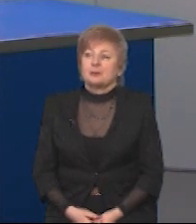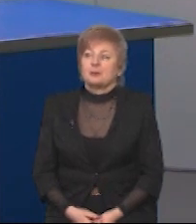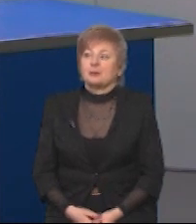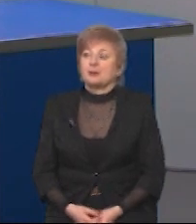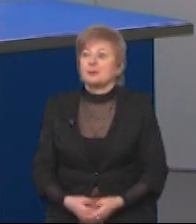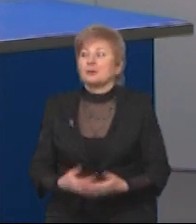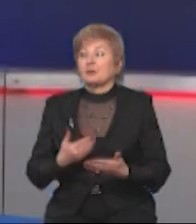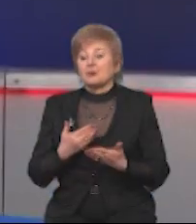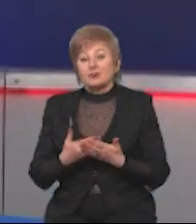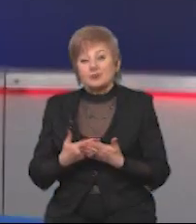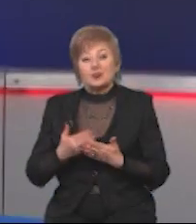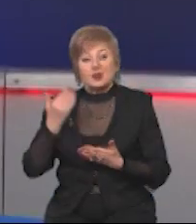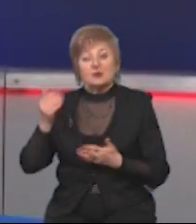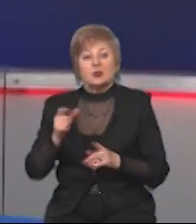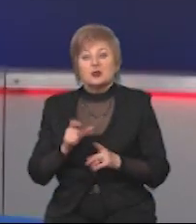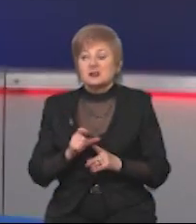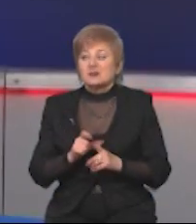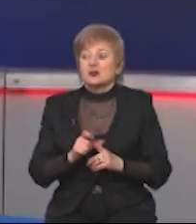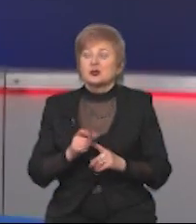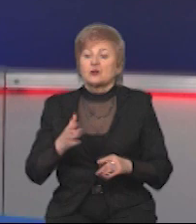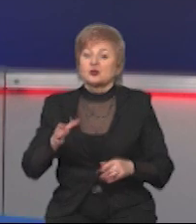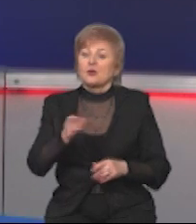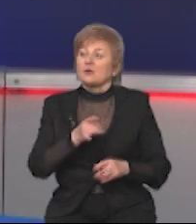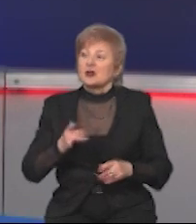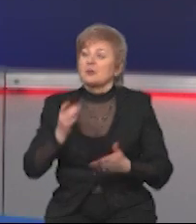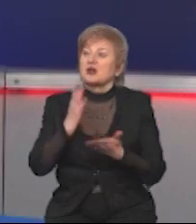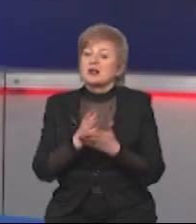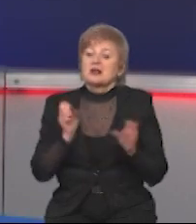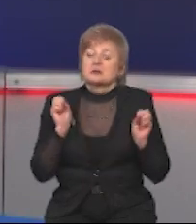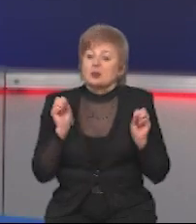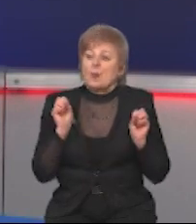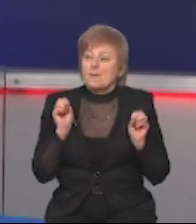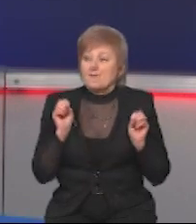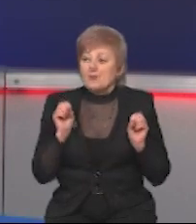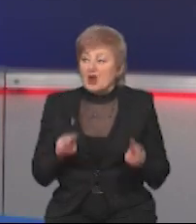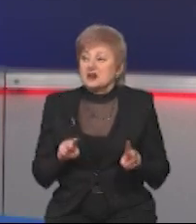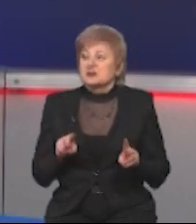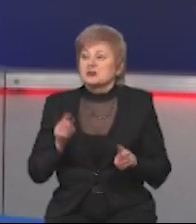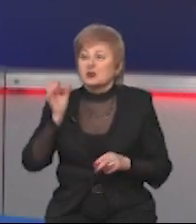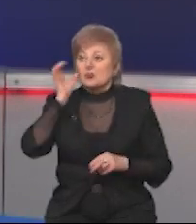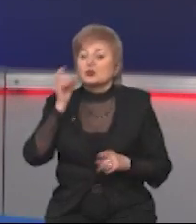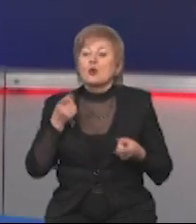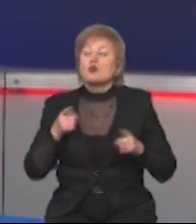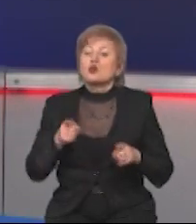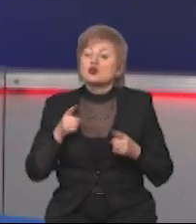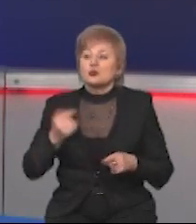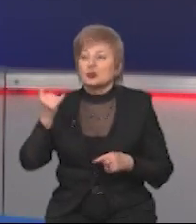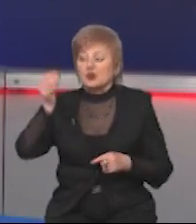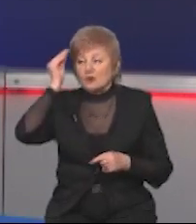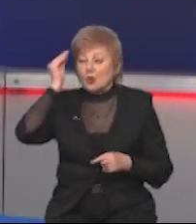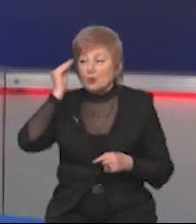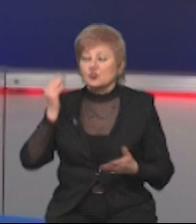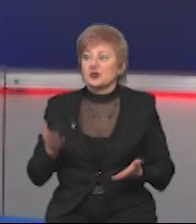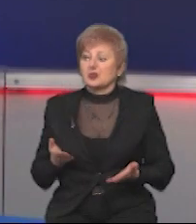На думку Андрія Чорного, ситуація, що склалася у районі, є небезпечною. Давайте послухаємо, чому його думку, чому,